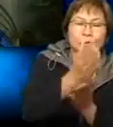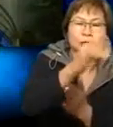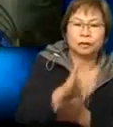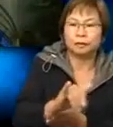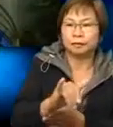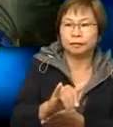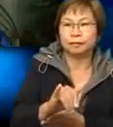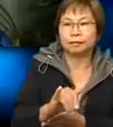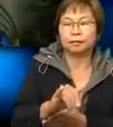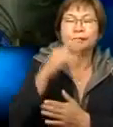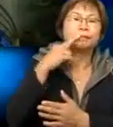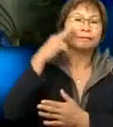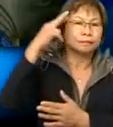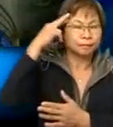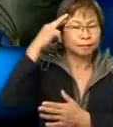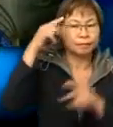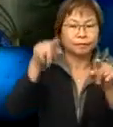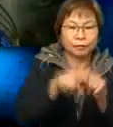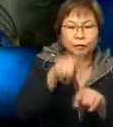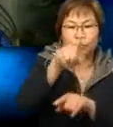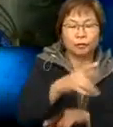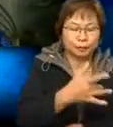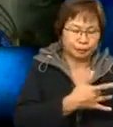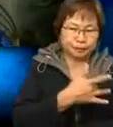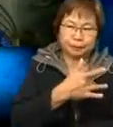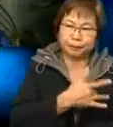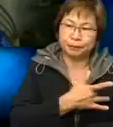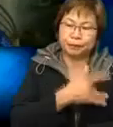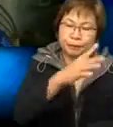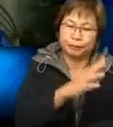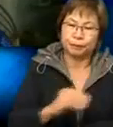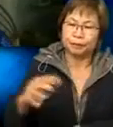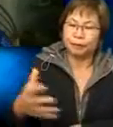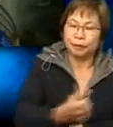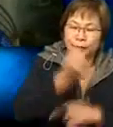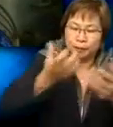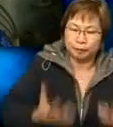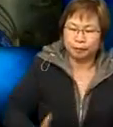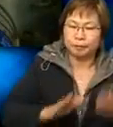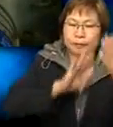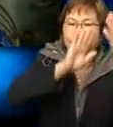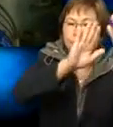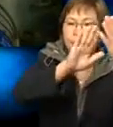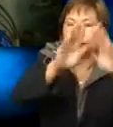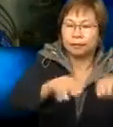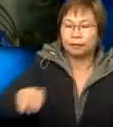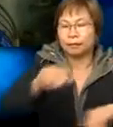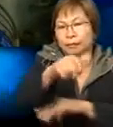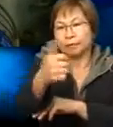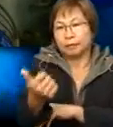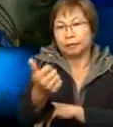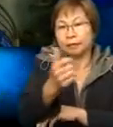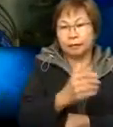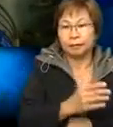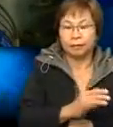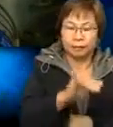Seterusnya, remaja juga perlu peka dan mengambil berat terhadap pelajar